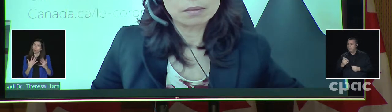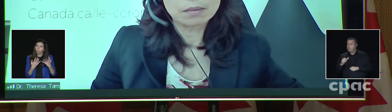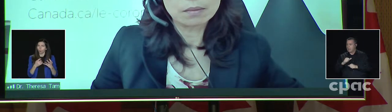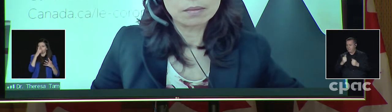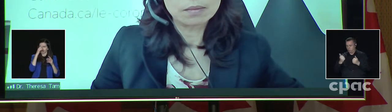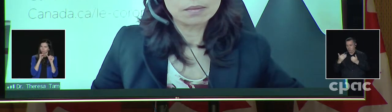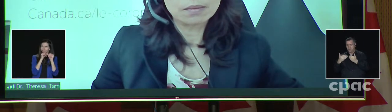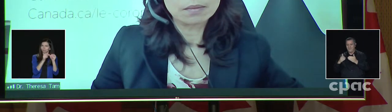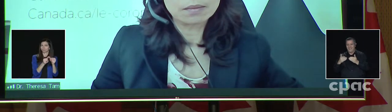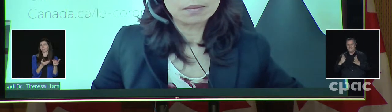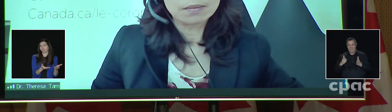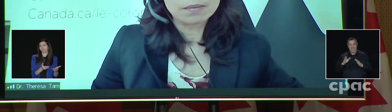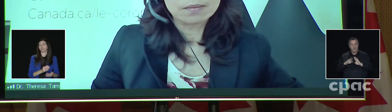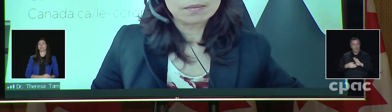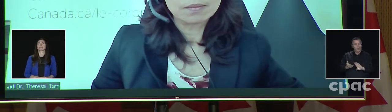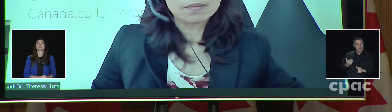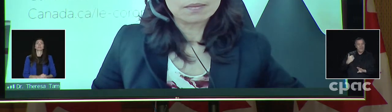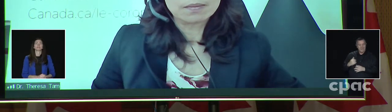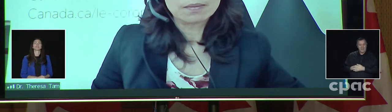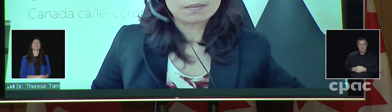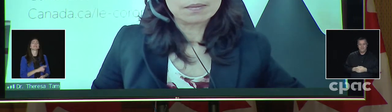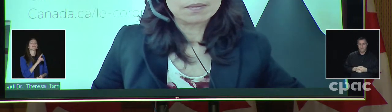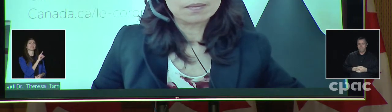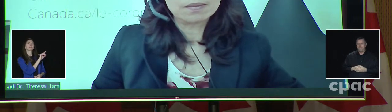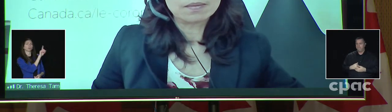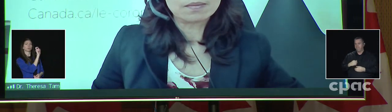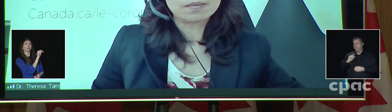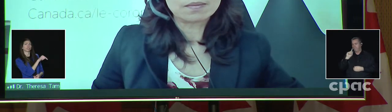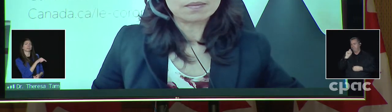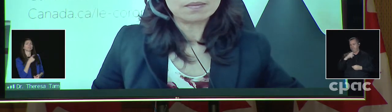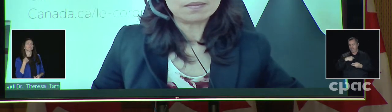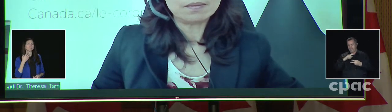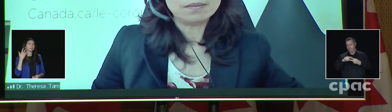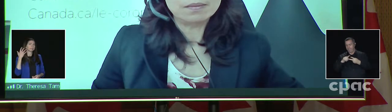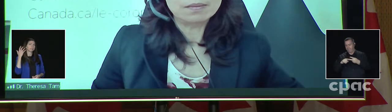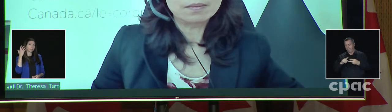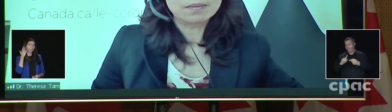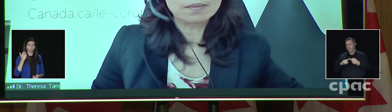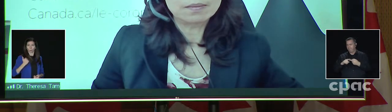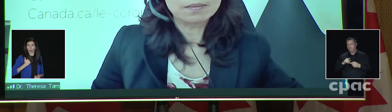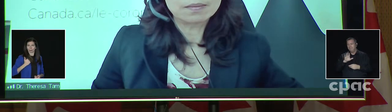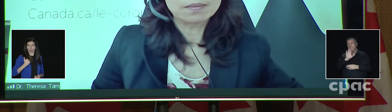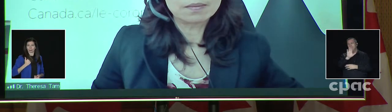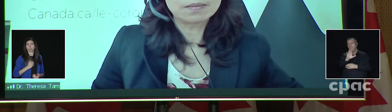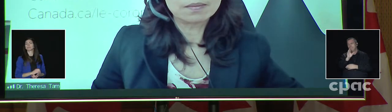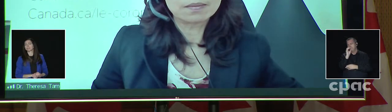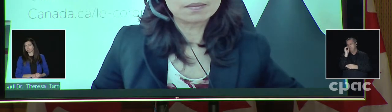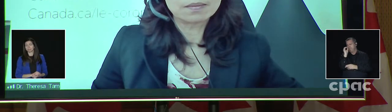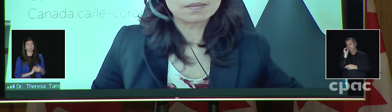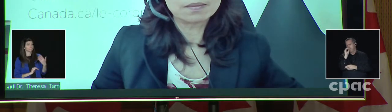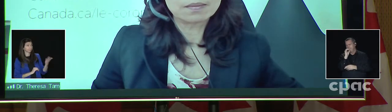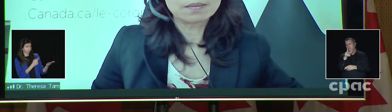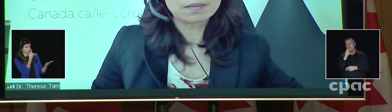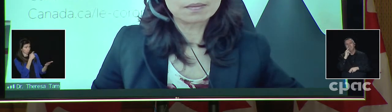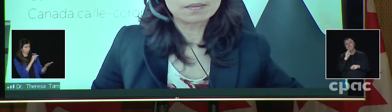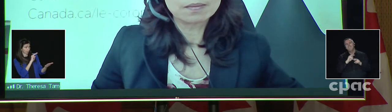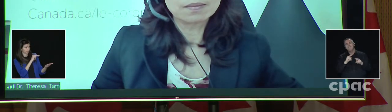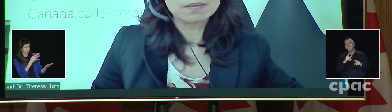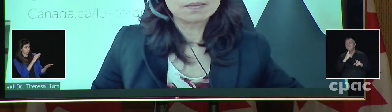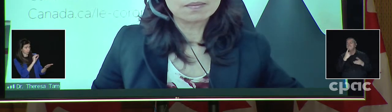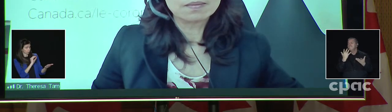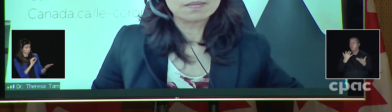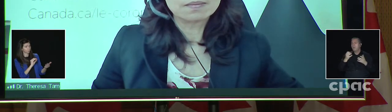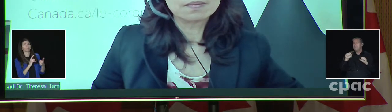Bonjour, une question pour le Dr Njoo. Première question en deux volets. J'aimerais savoir, à vos yeux, selon vos estimations, quelles sont les